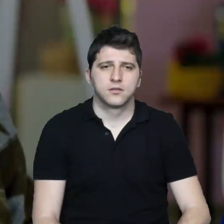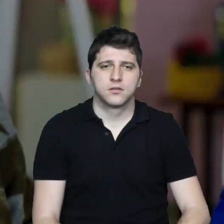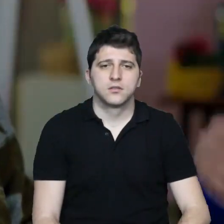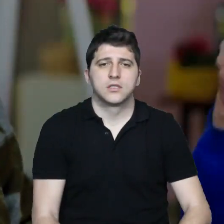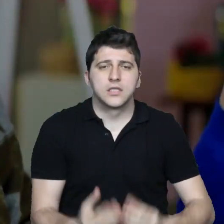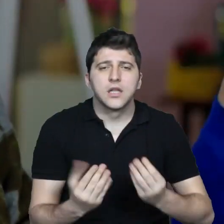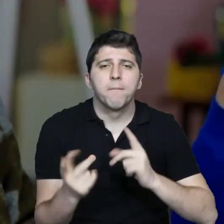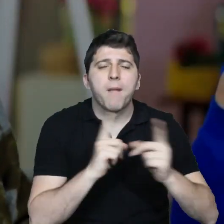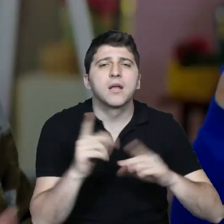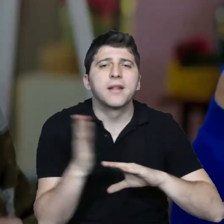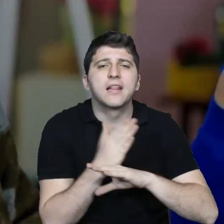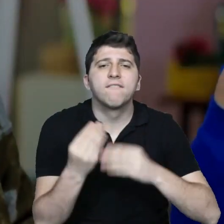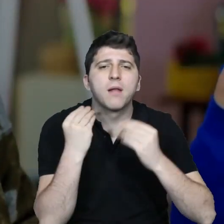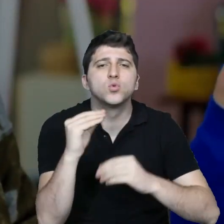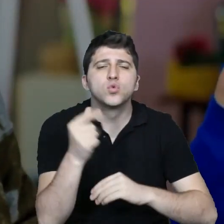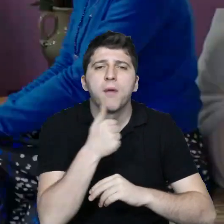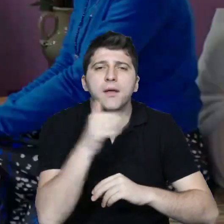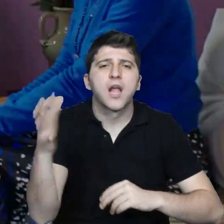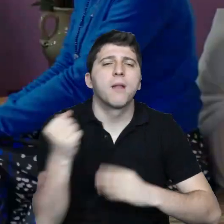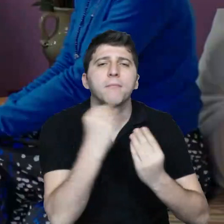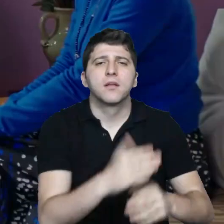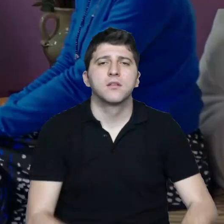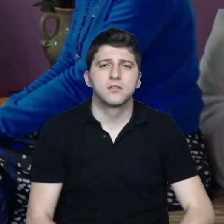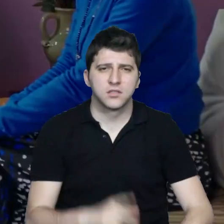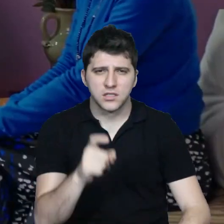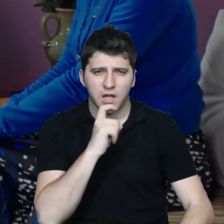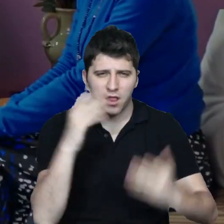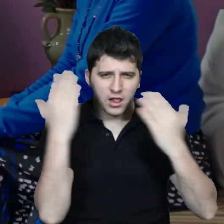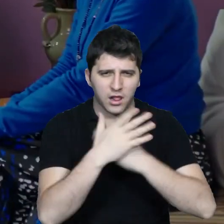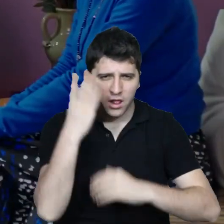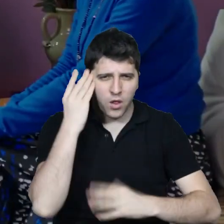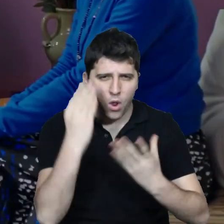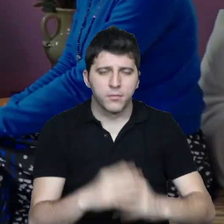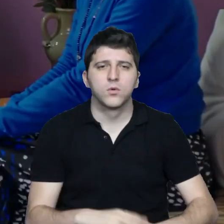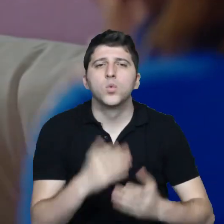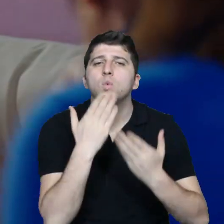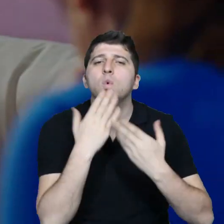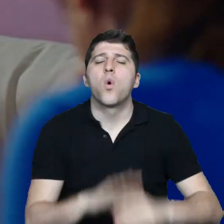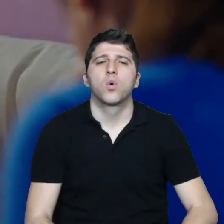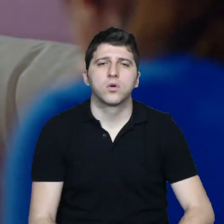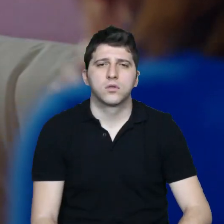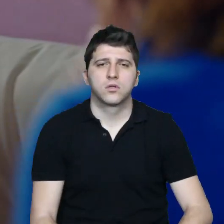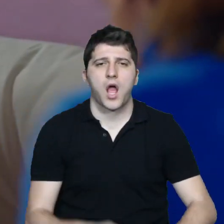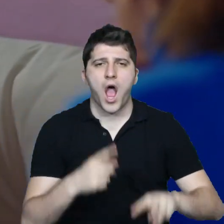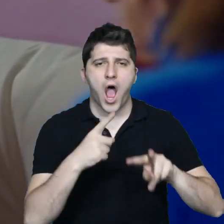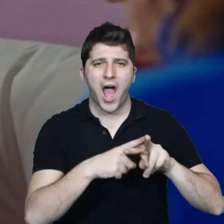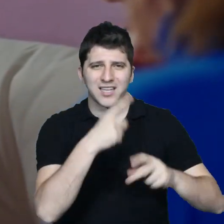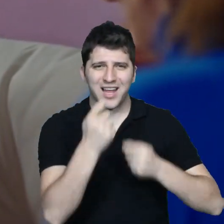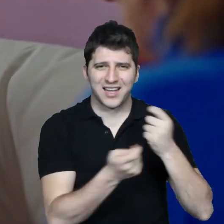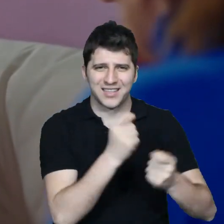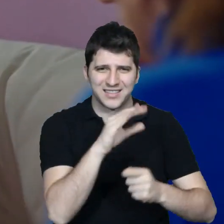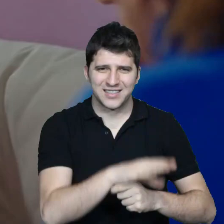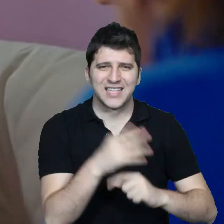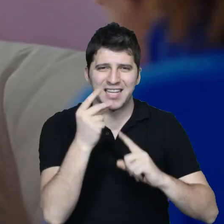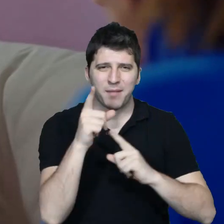de mahkeme niye vermiş çocuğu babasından alıp? Ya sen yanlış anlamış olmayasın. Yok. Arda çalışıyordu ya.